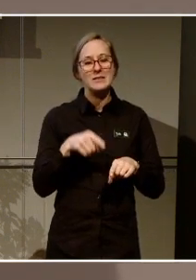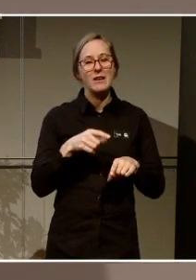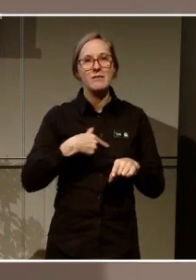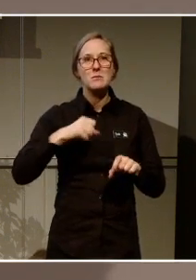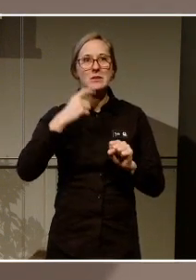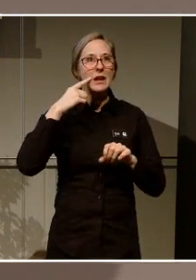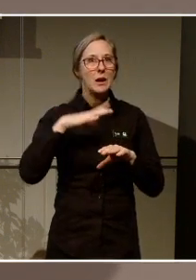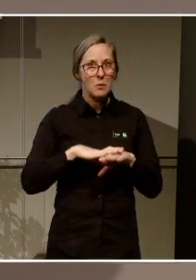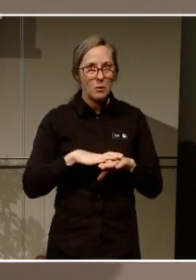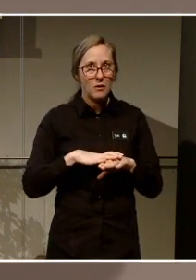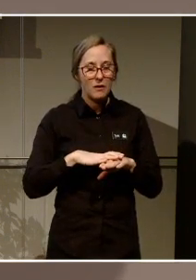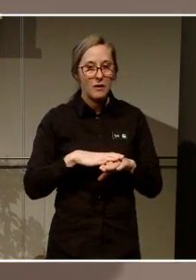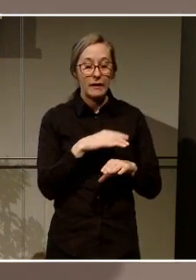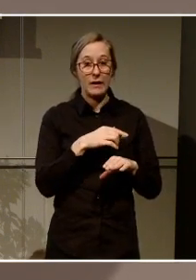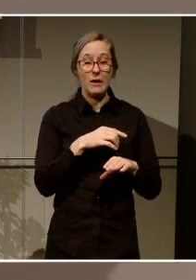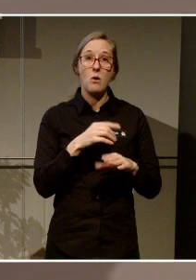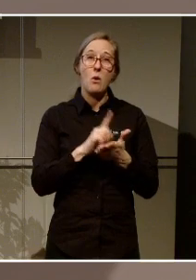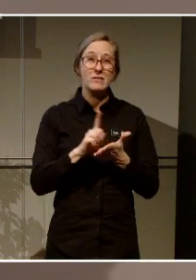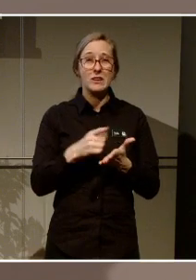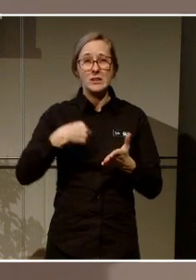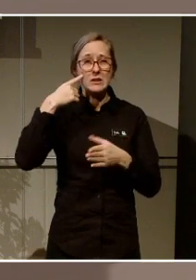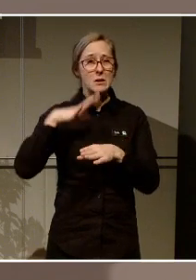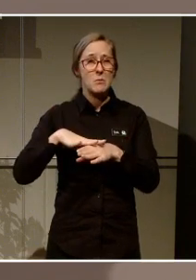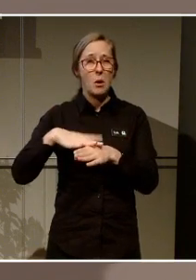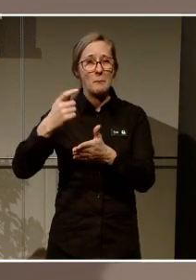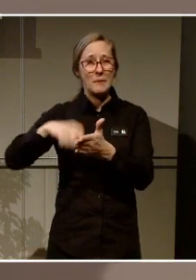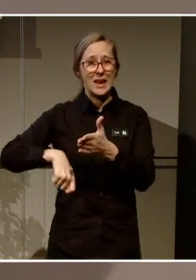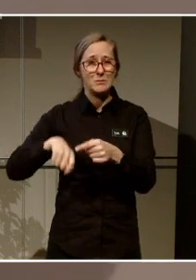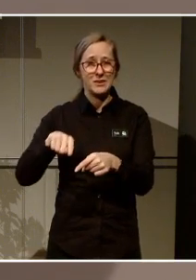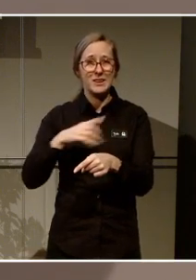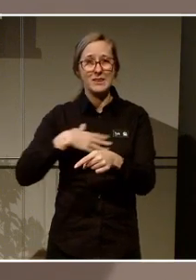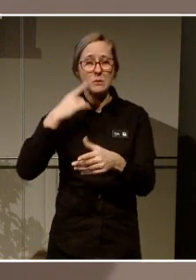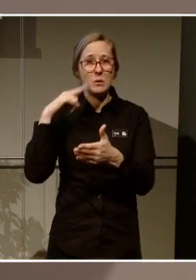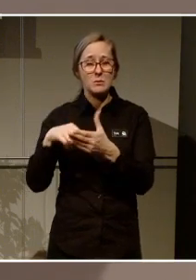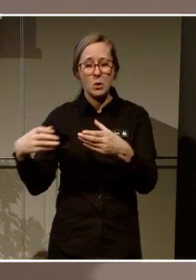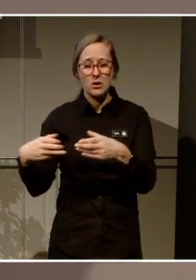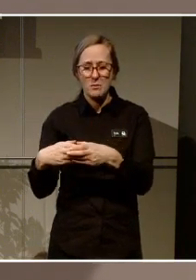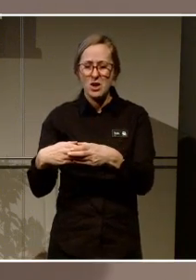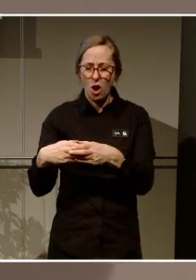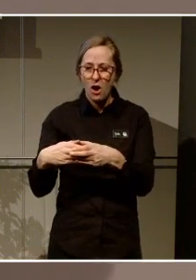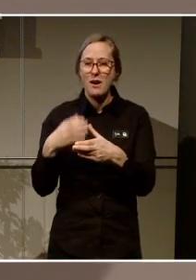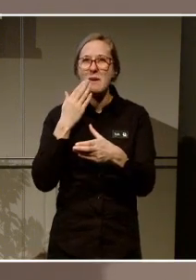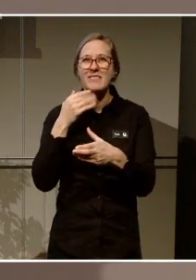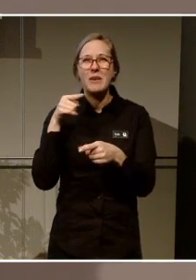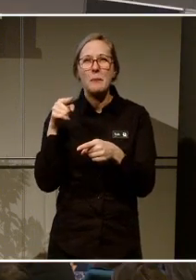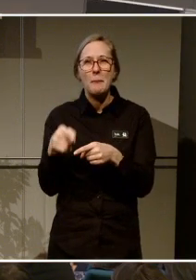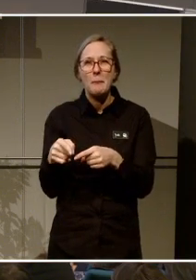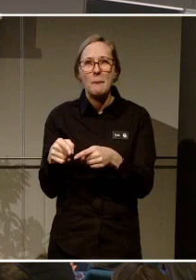vi ofta att det är medborgarna som är målgruppen för det här. Men vem är egentligen medborgare